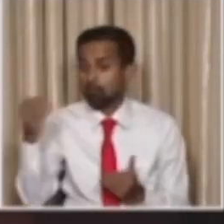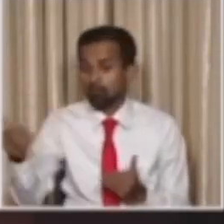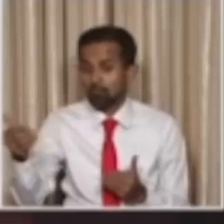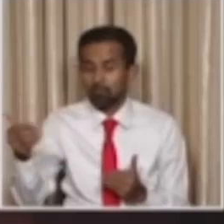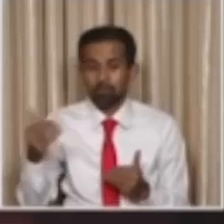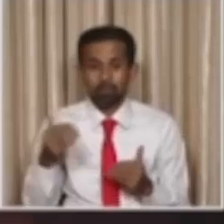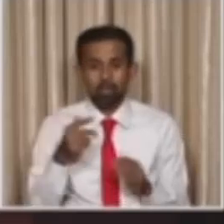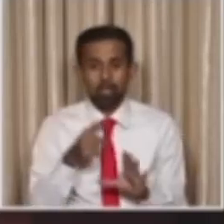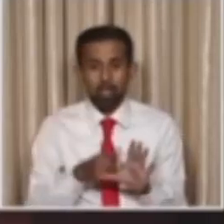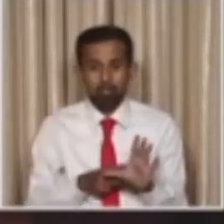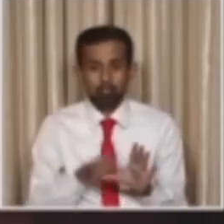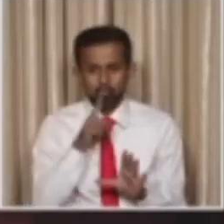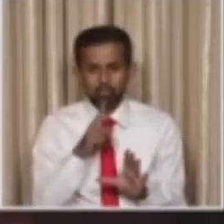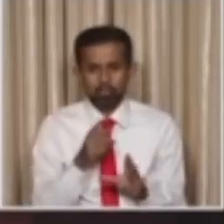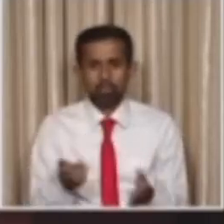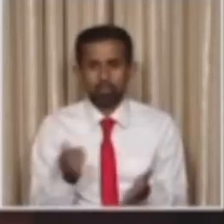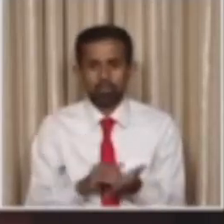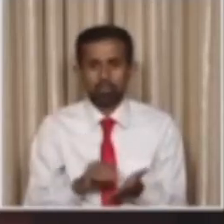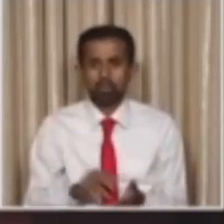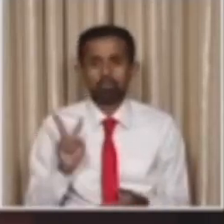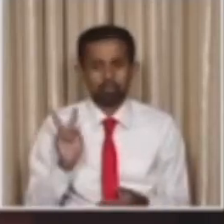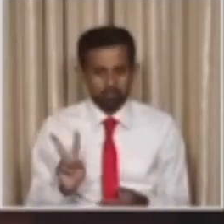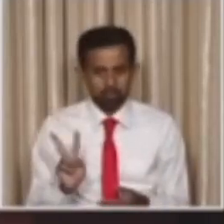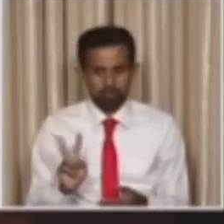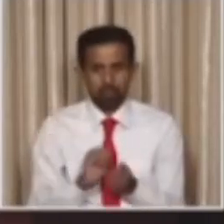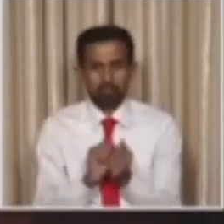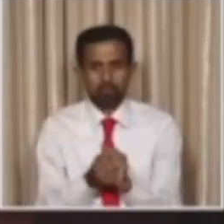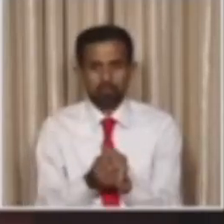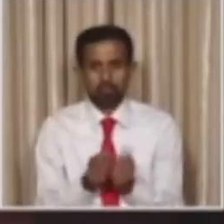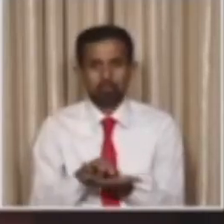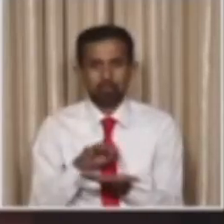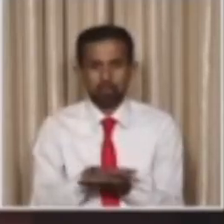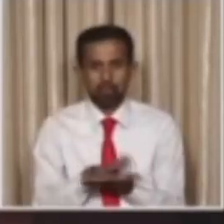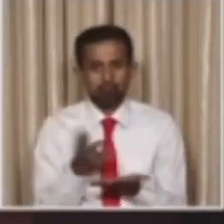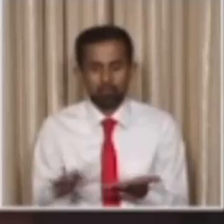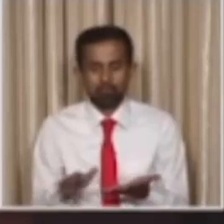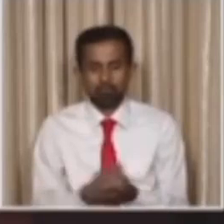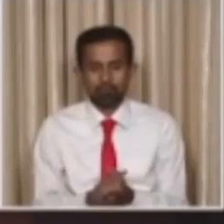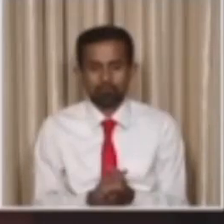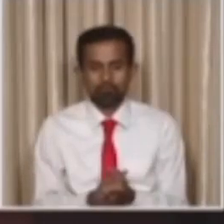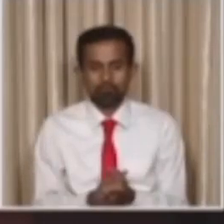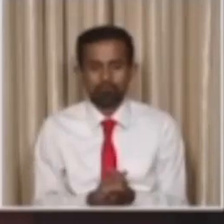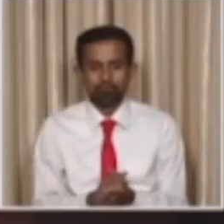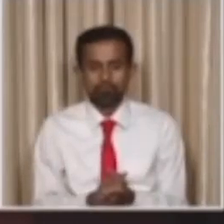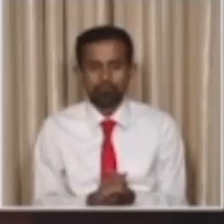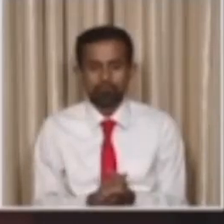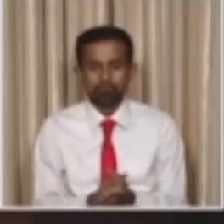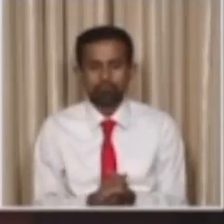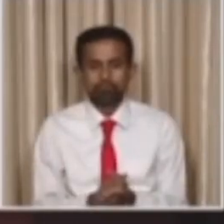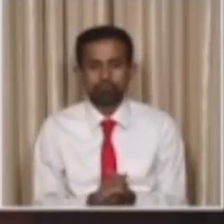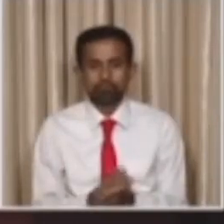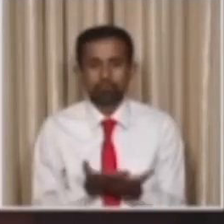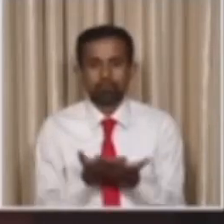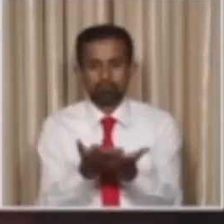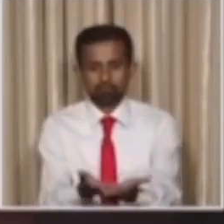revised general policy guidelines as per decision. මම මේ කැබිනට් පත්‍රිකාව ඒකේ පිටපත හැන්සල්ගත කරනවා